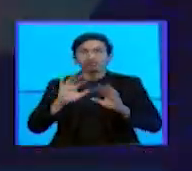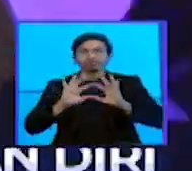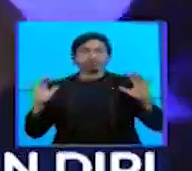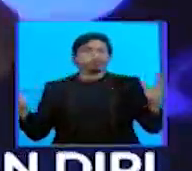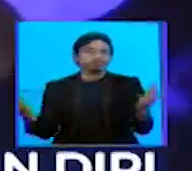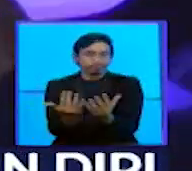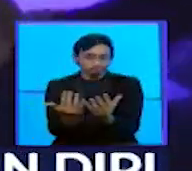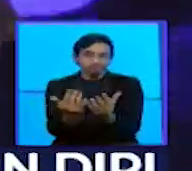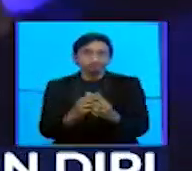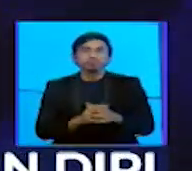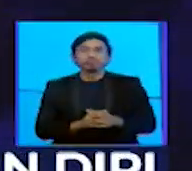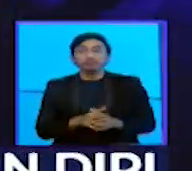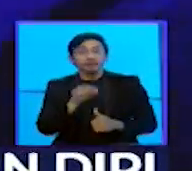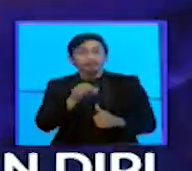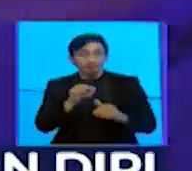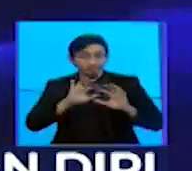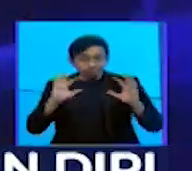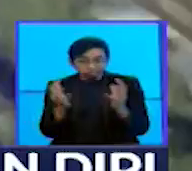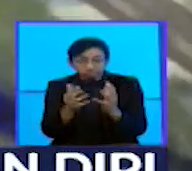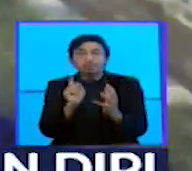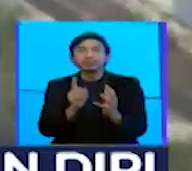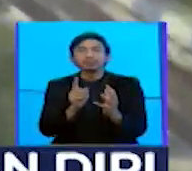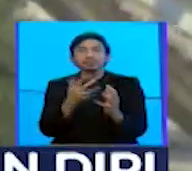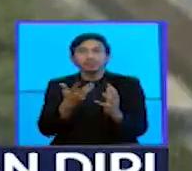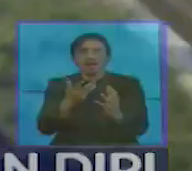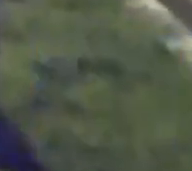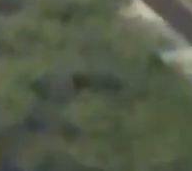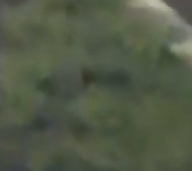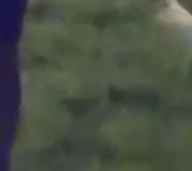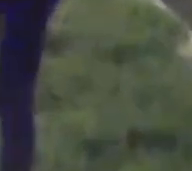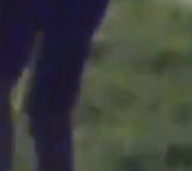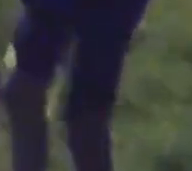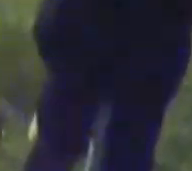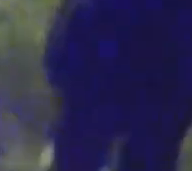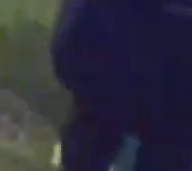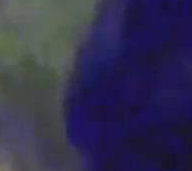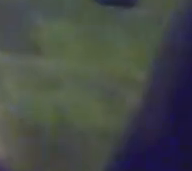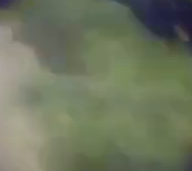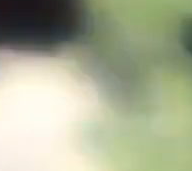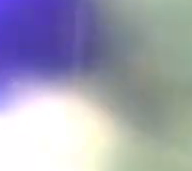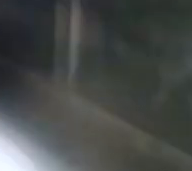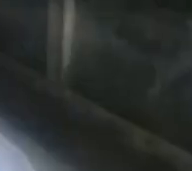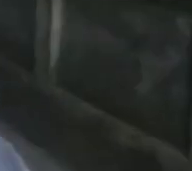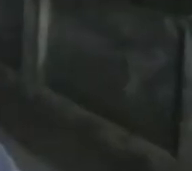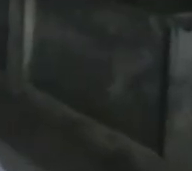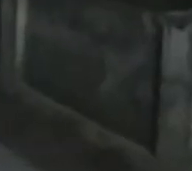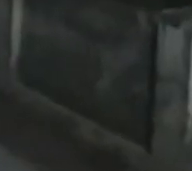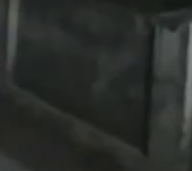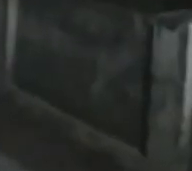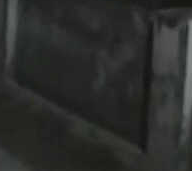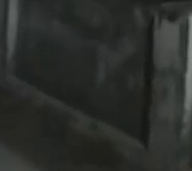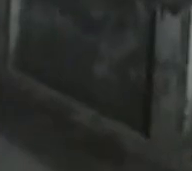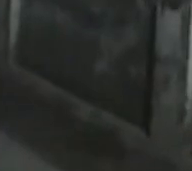sejumlah pemuda tidak memakai helm ditilang. Polisi juga mengamankan dua sepeda motor. Ketika